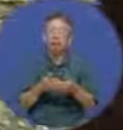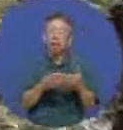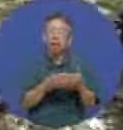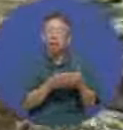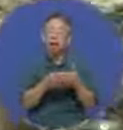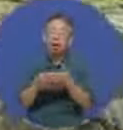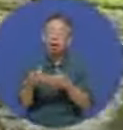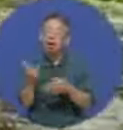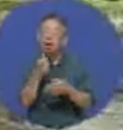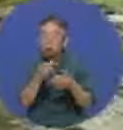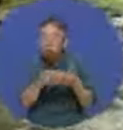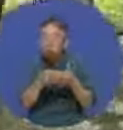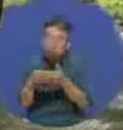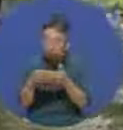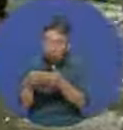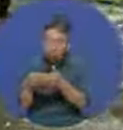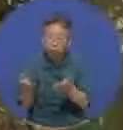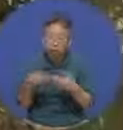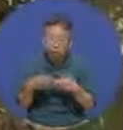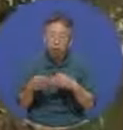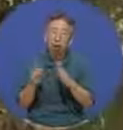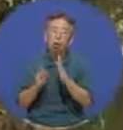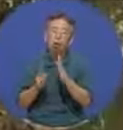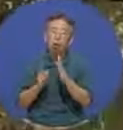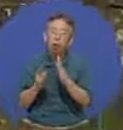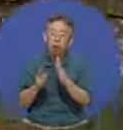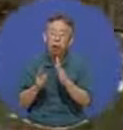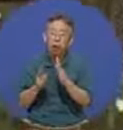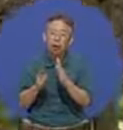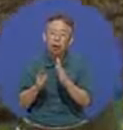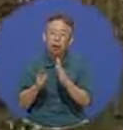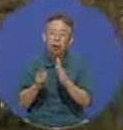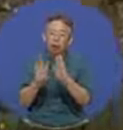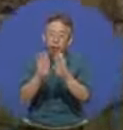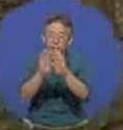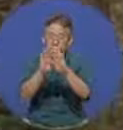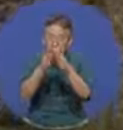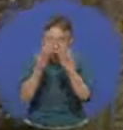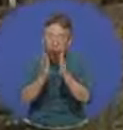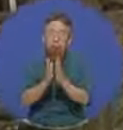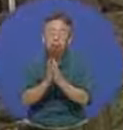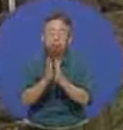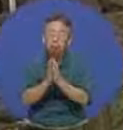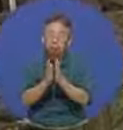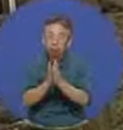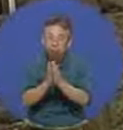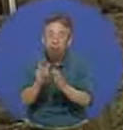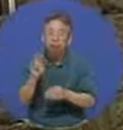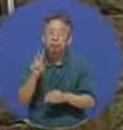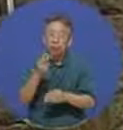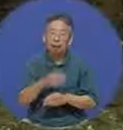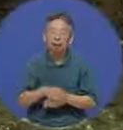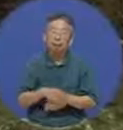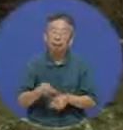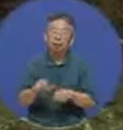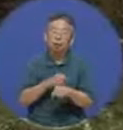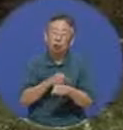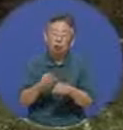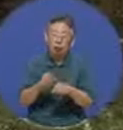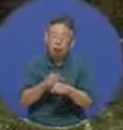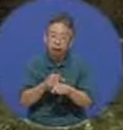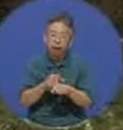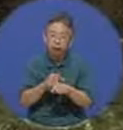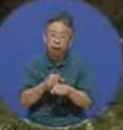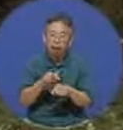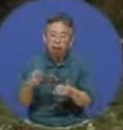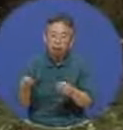であったりとか、お寺の千手観音の配管であったりとか、そういう特別な要素をいろ